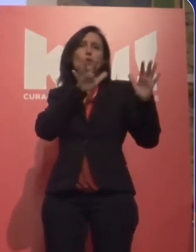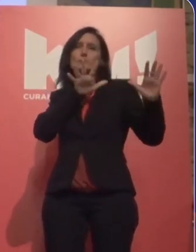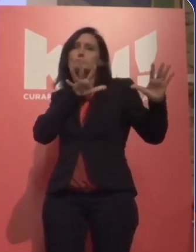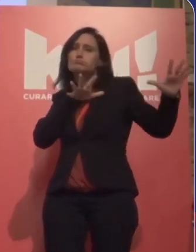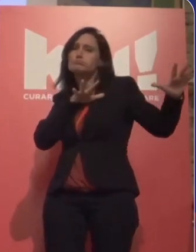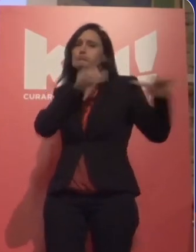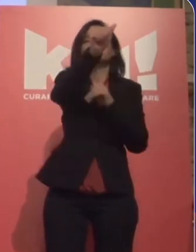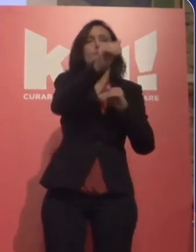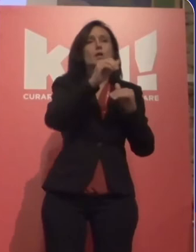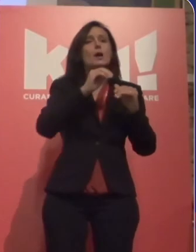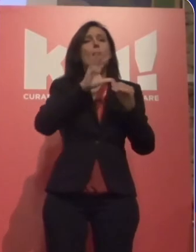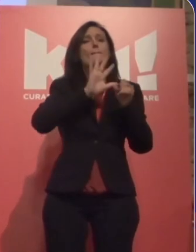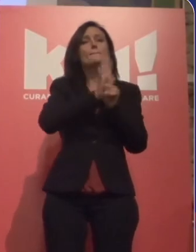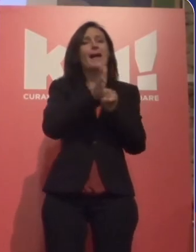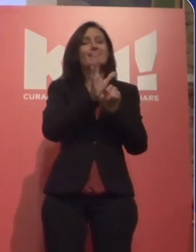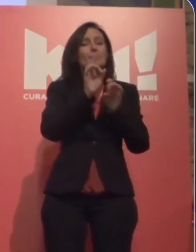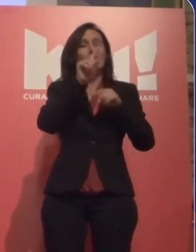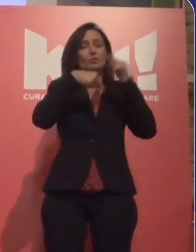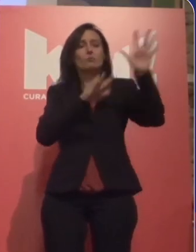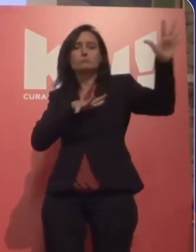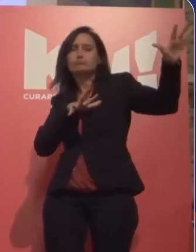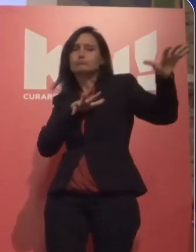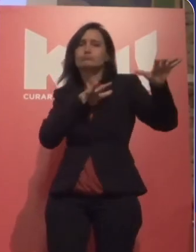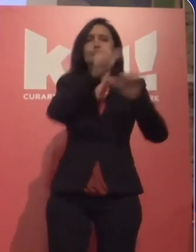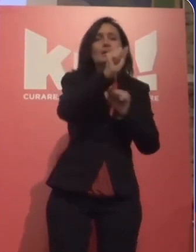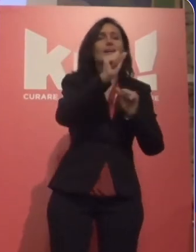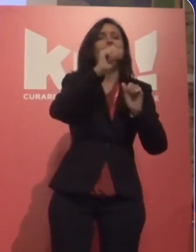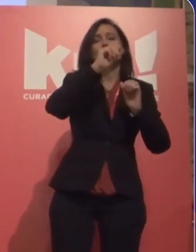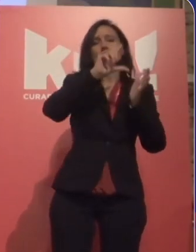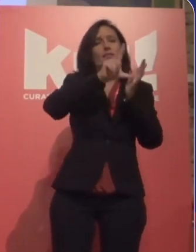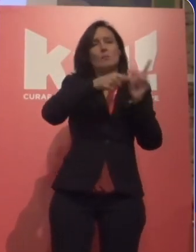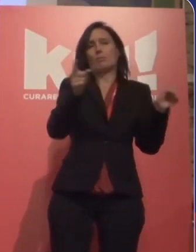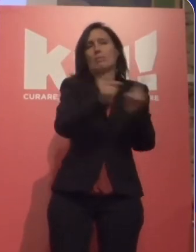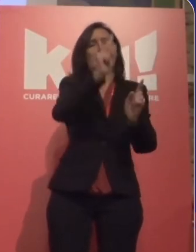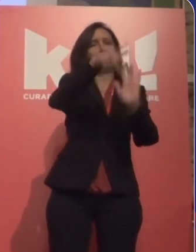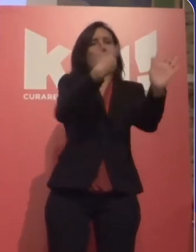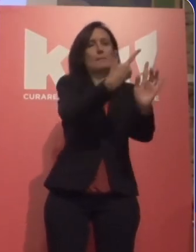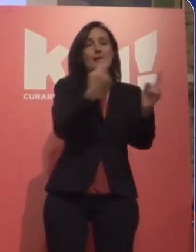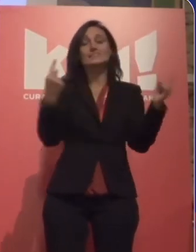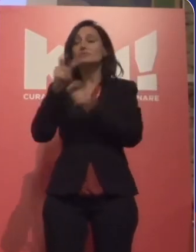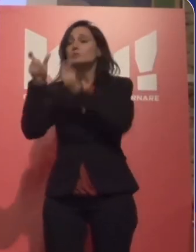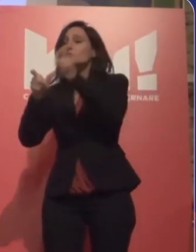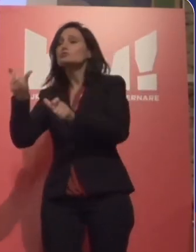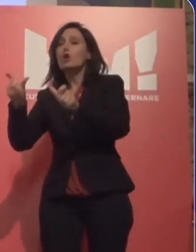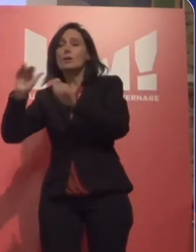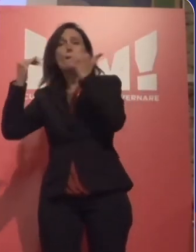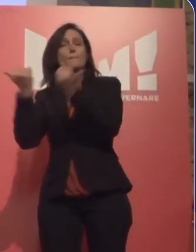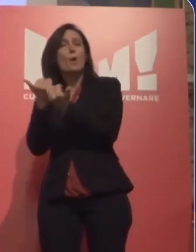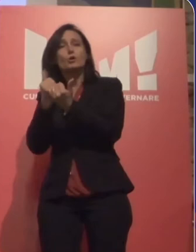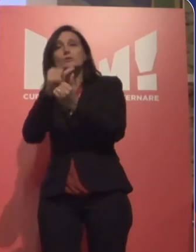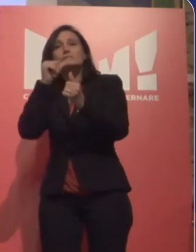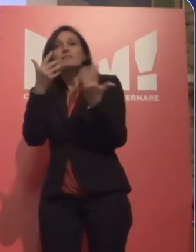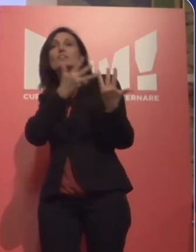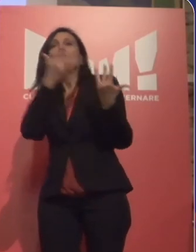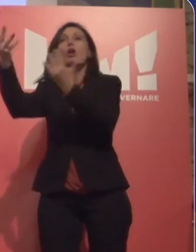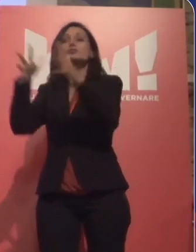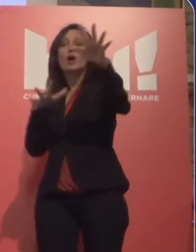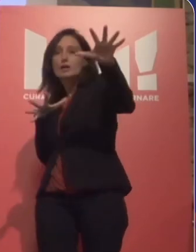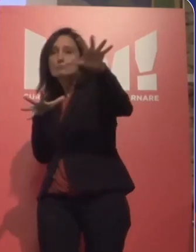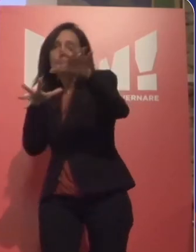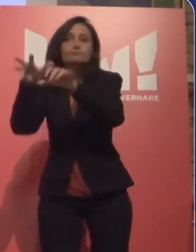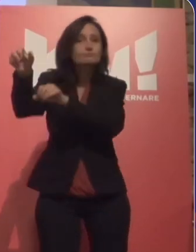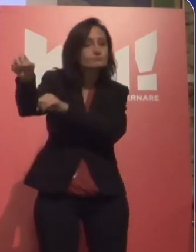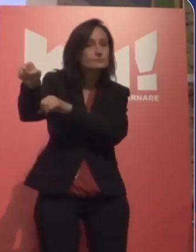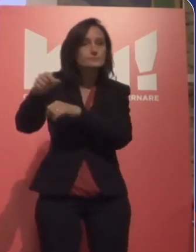mondo quando la ripresa potrebbe richiedere più di dieci anni l'aumento della ricchezza dei miliardari dall'inizio della crisi è più che